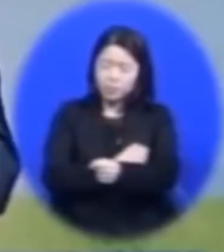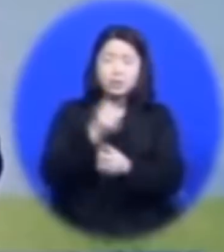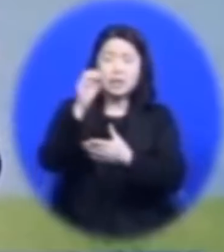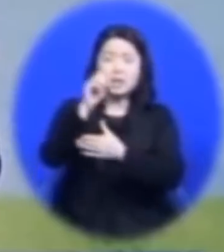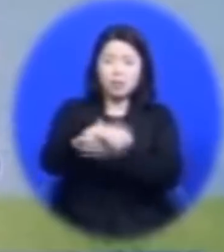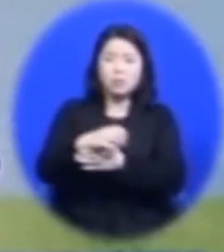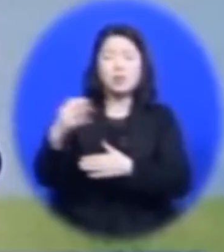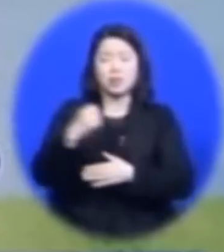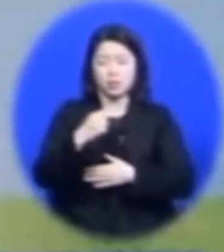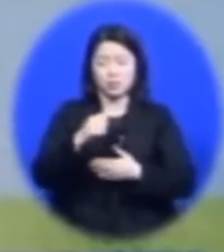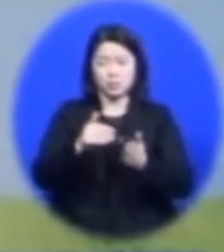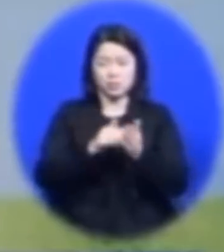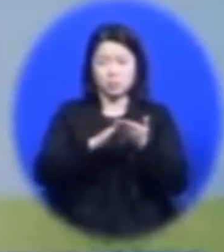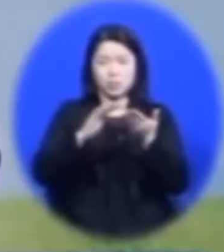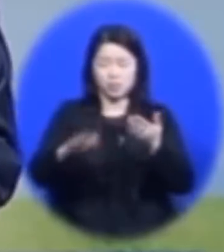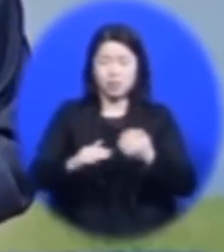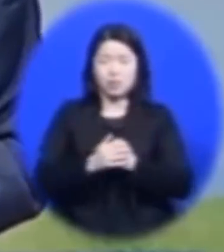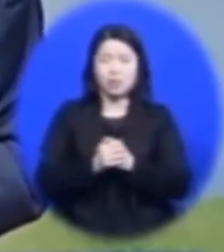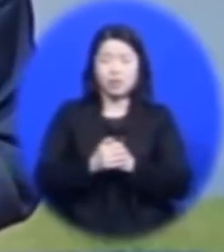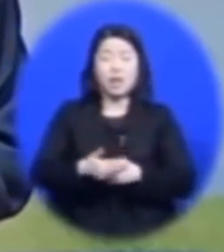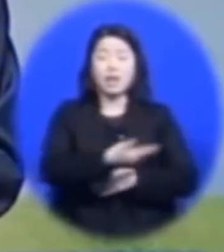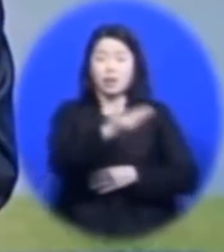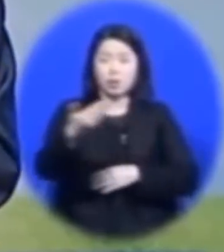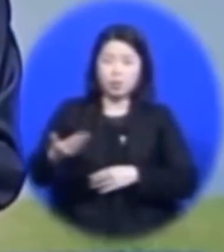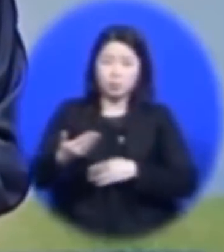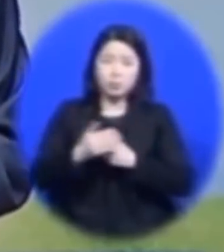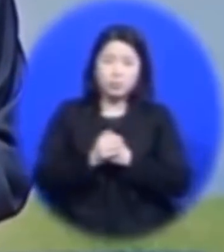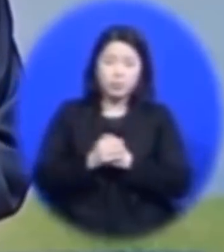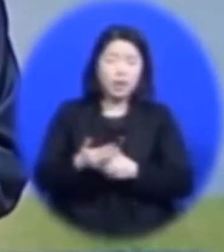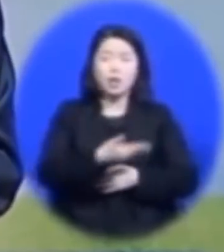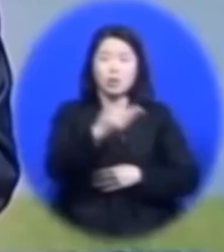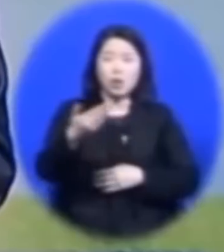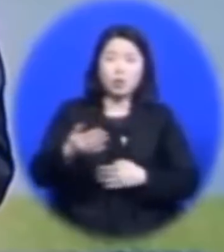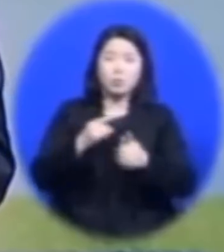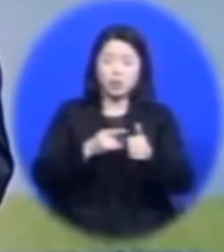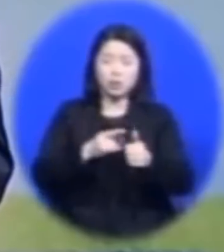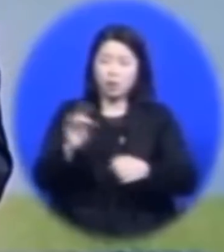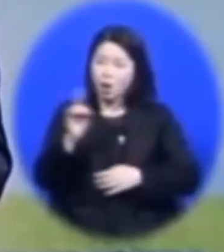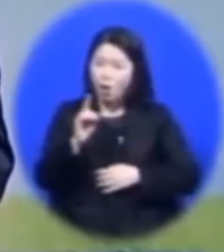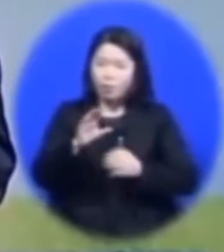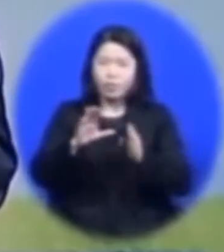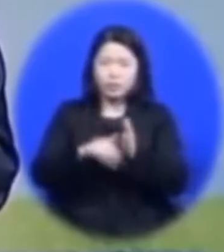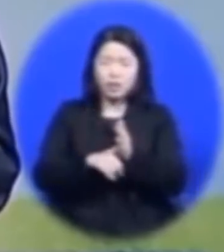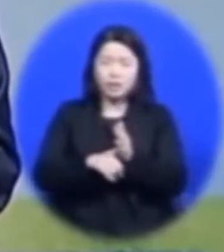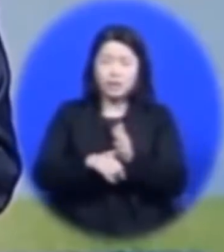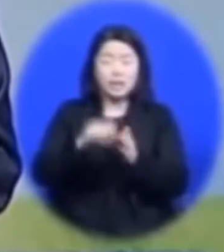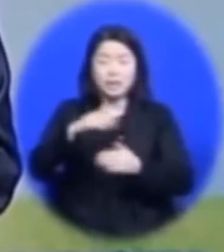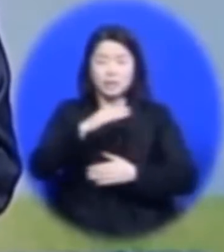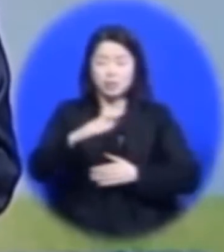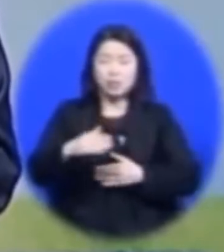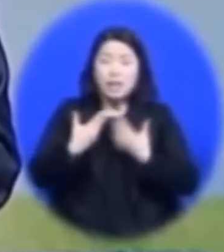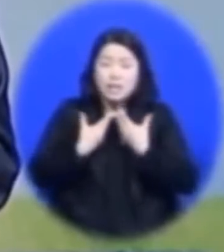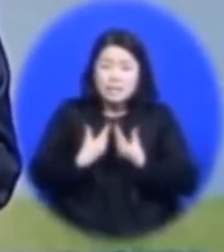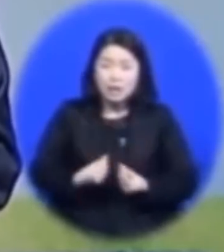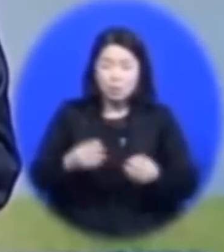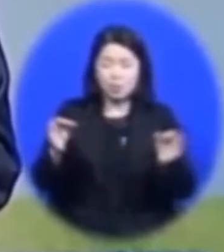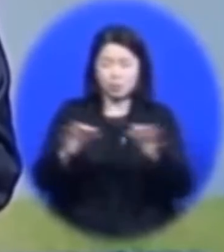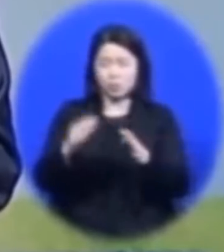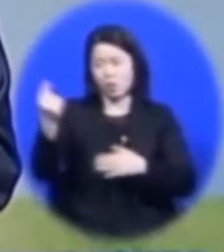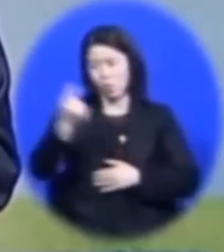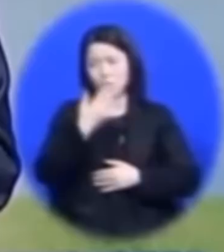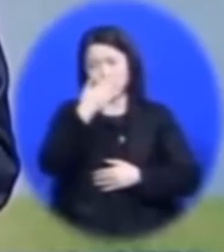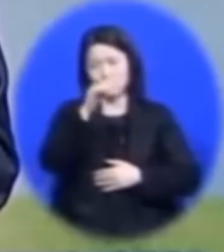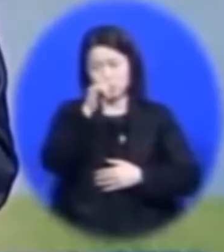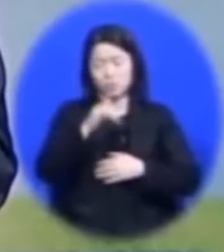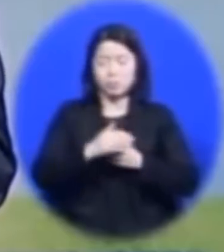써 여러분 여러분에게도 어떤 때는 절대 절망의 순간이 올 수가